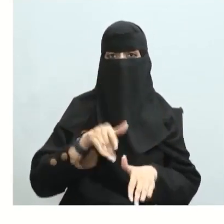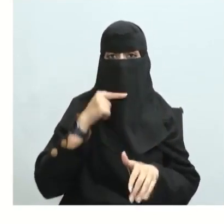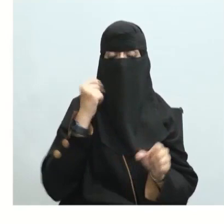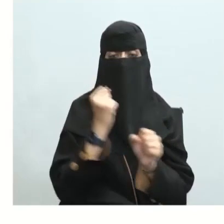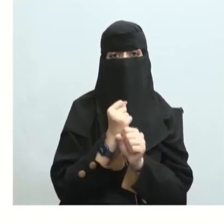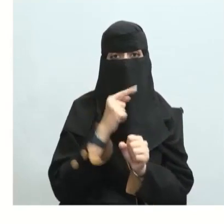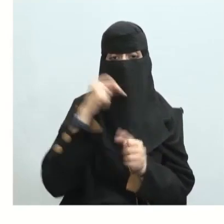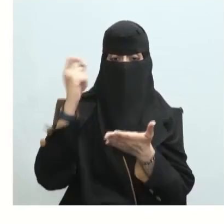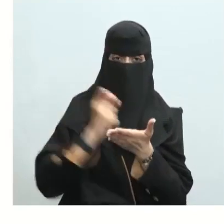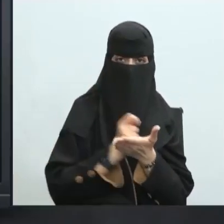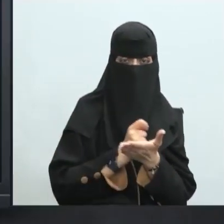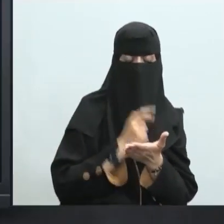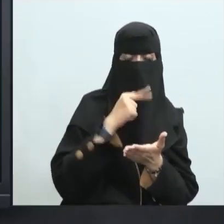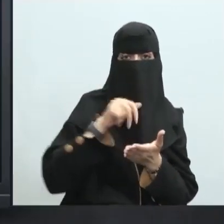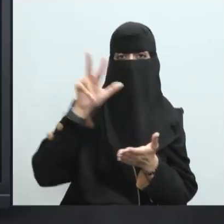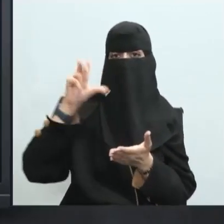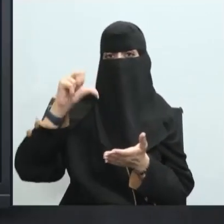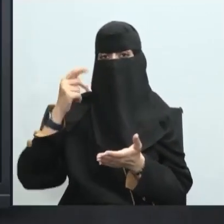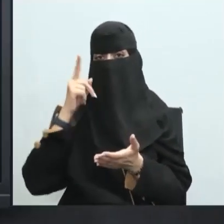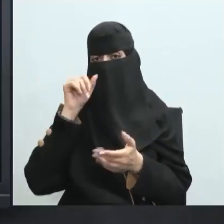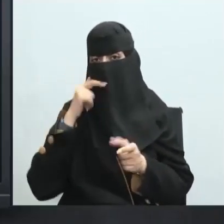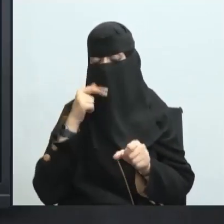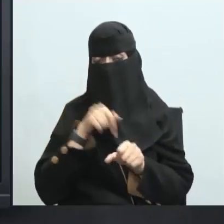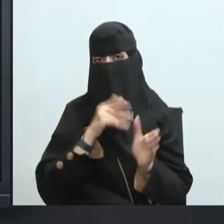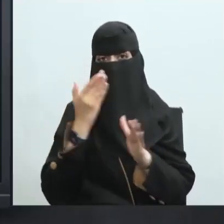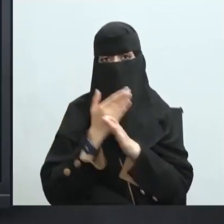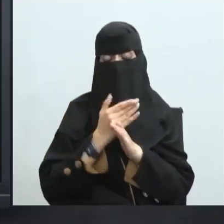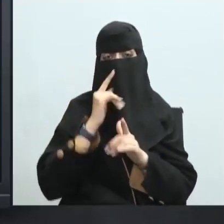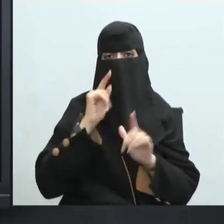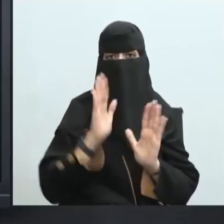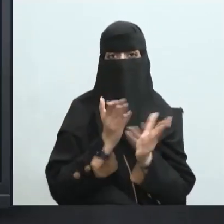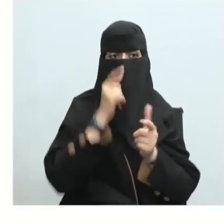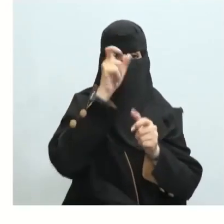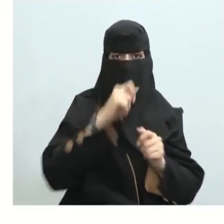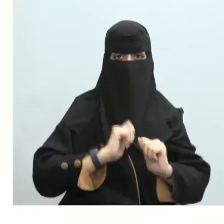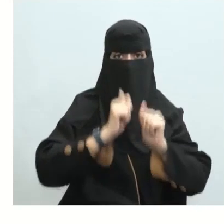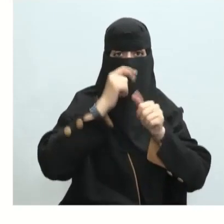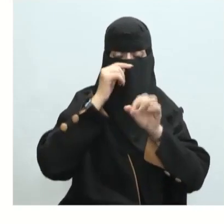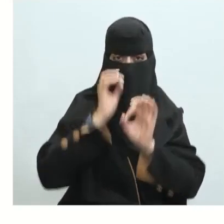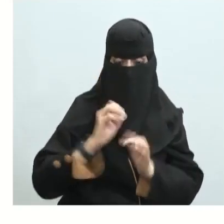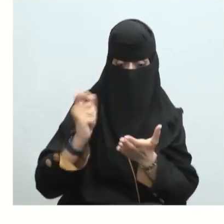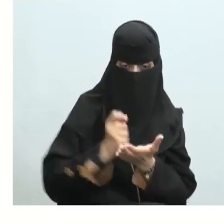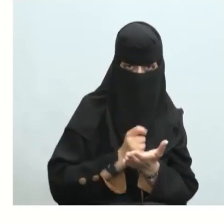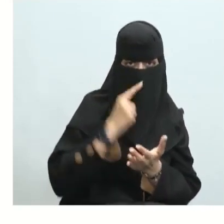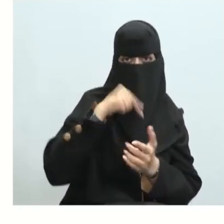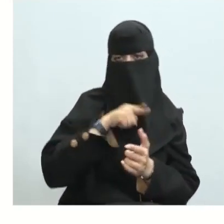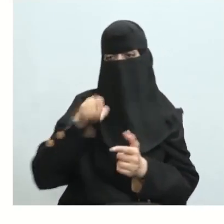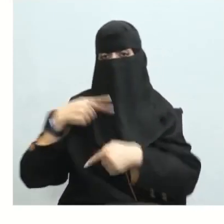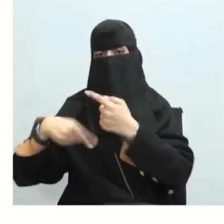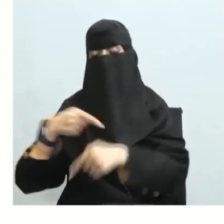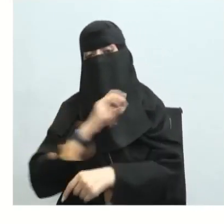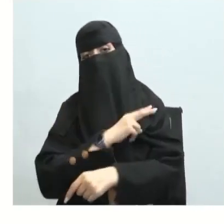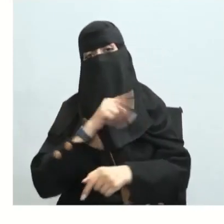الوظيفيه هنا سبب لماذا تعد من الكتابه الوظيفيه هنا ذكر لان معديها غالبا موظفون موظفون تستخدم